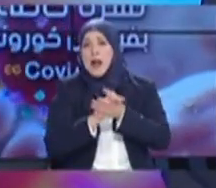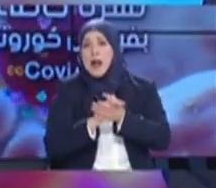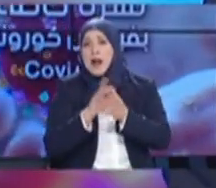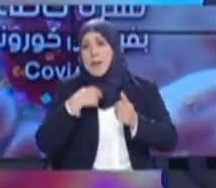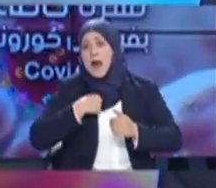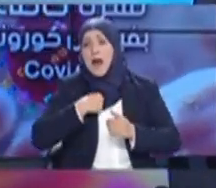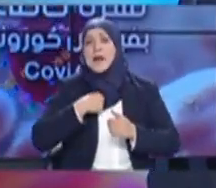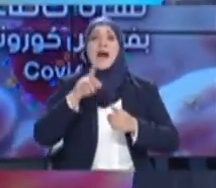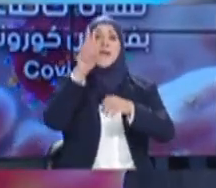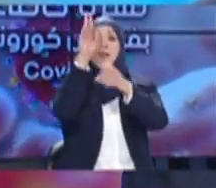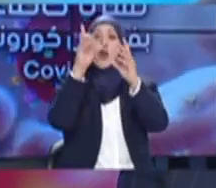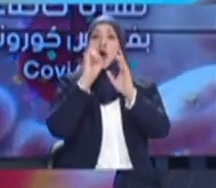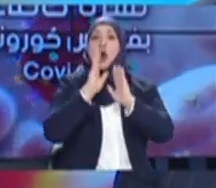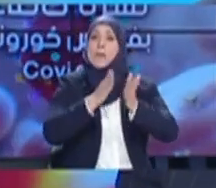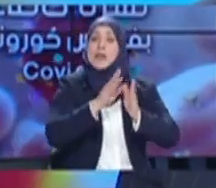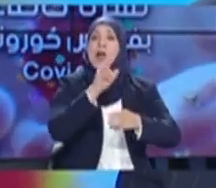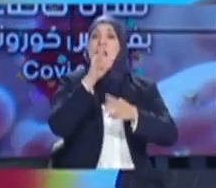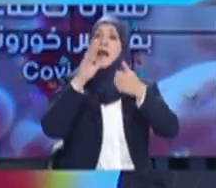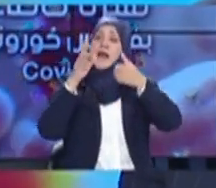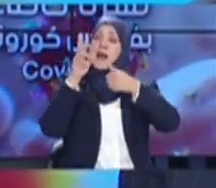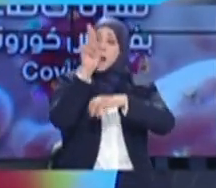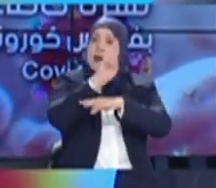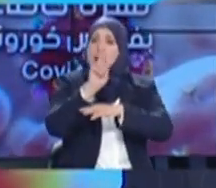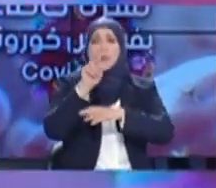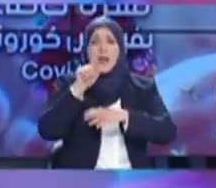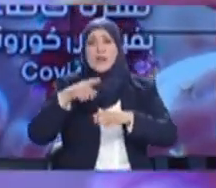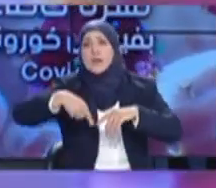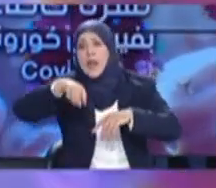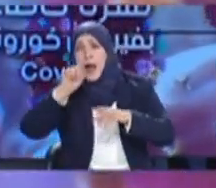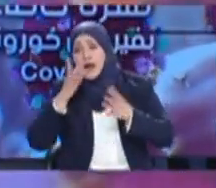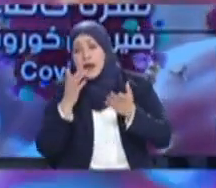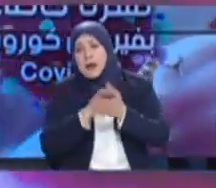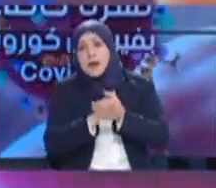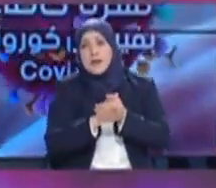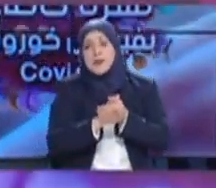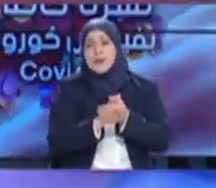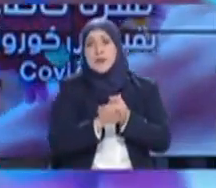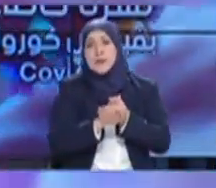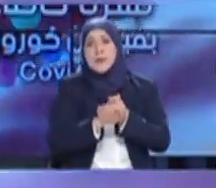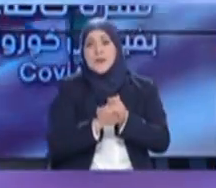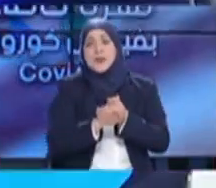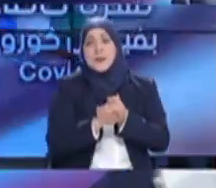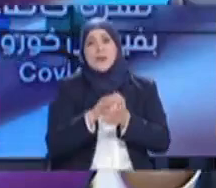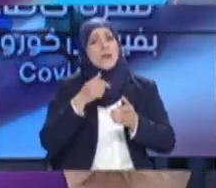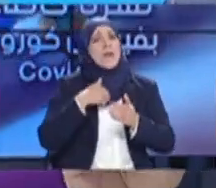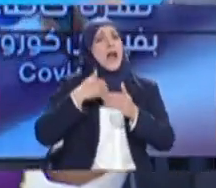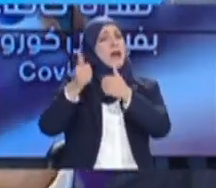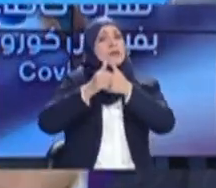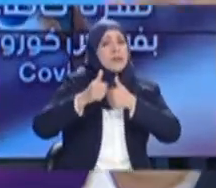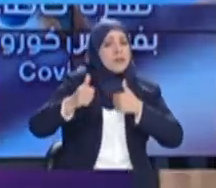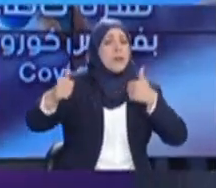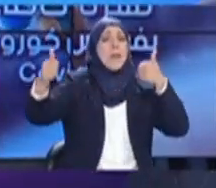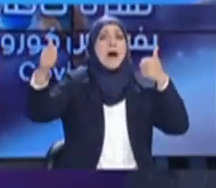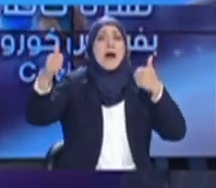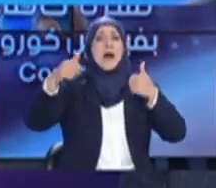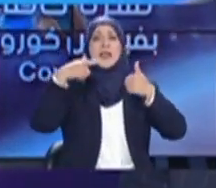فيه 1000 فرش وقسم الانعاش الطبي فيه 8 فروشات. معناتها بعاد على اللي يلزم يكون موجود